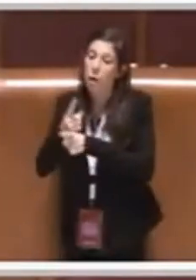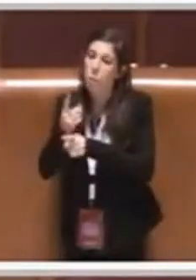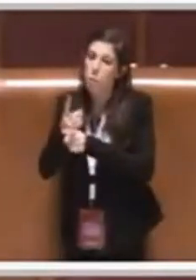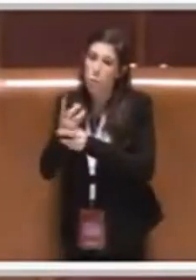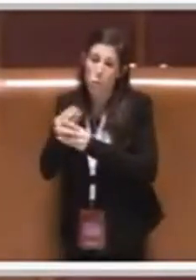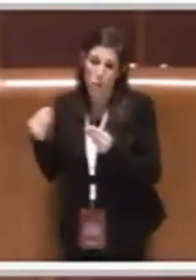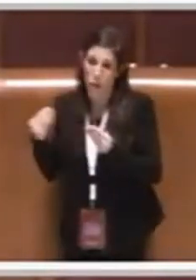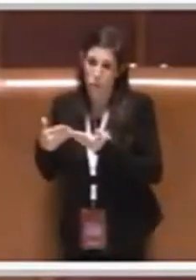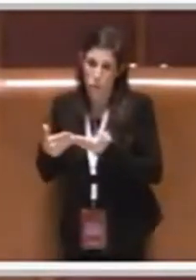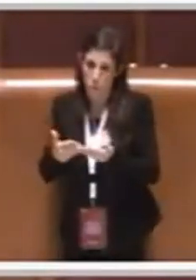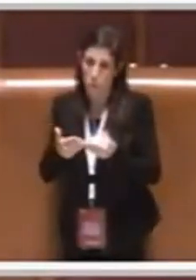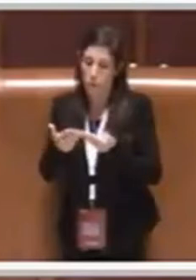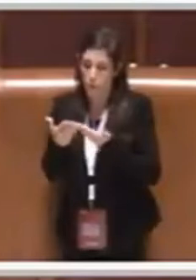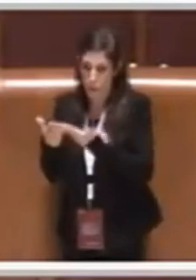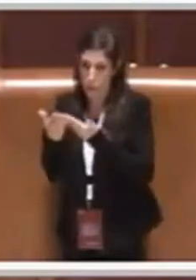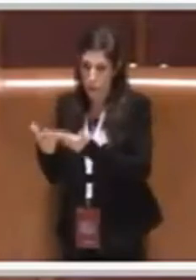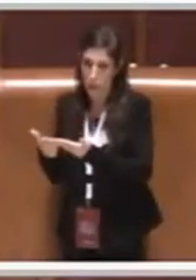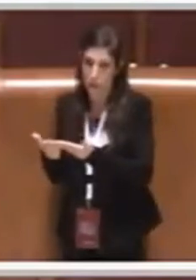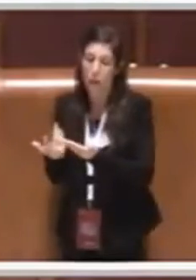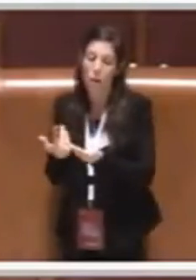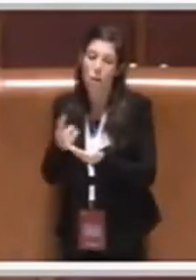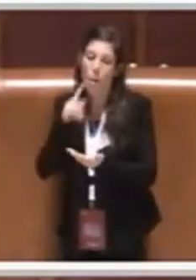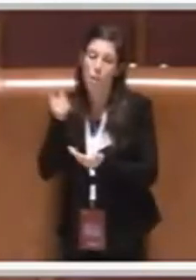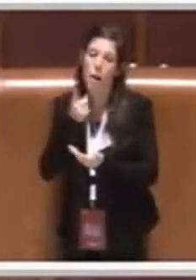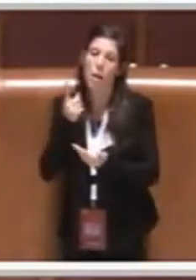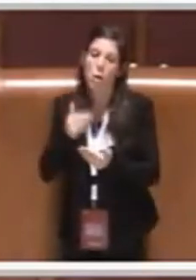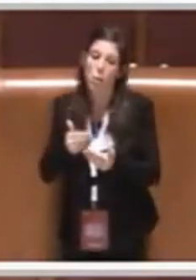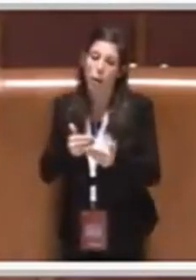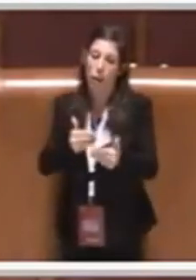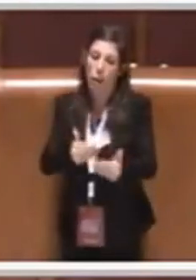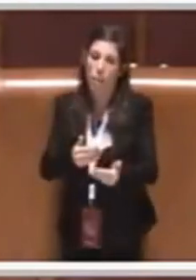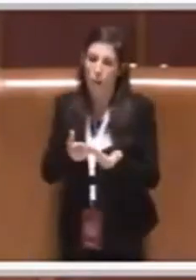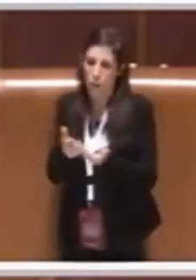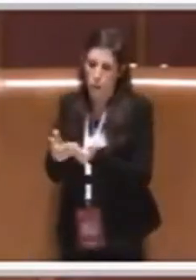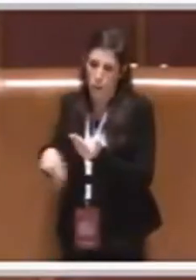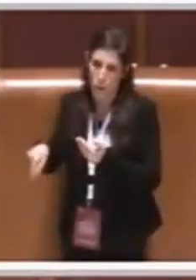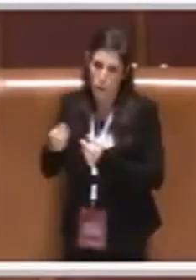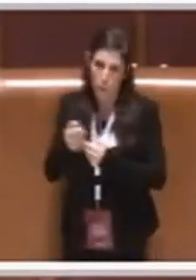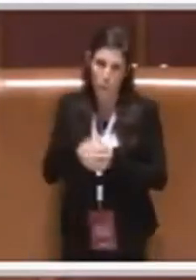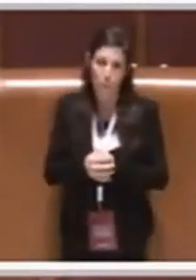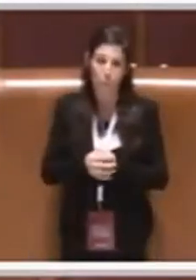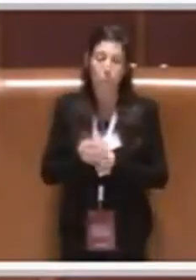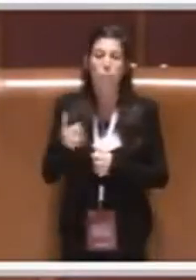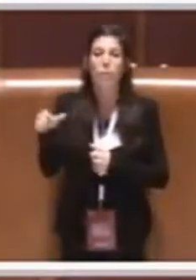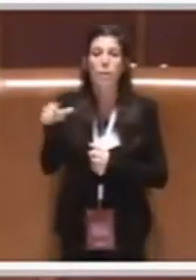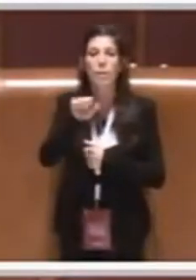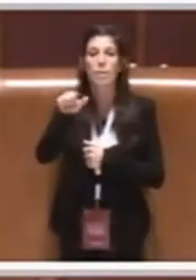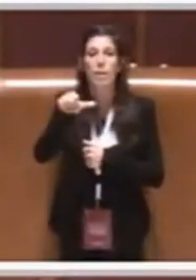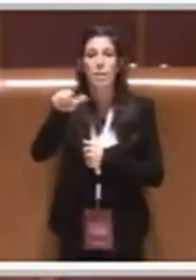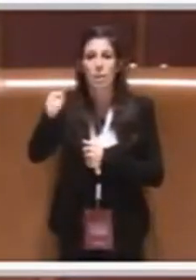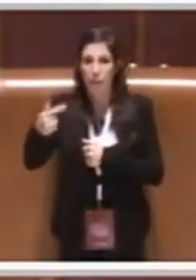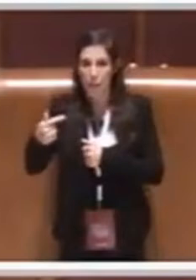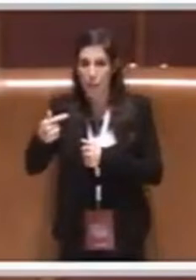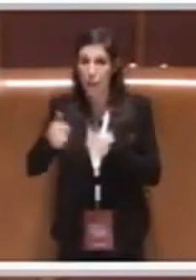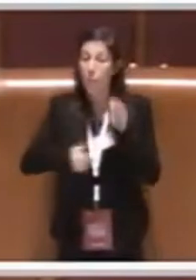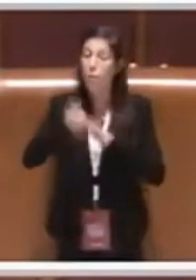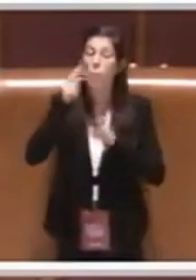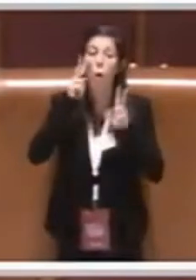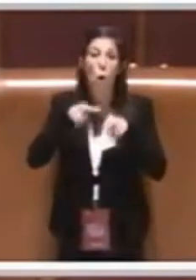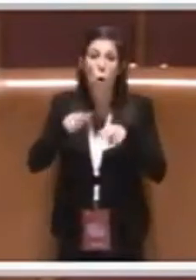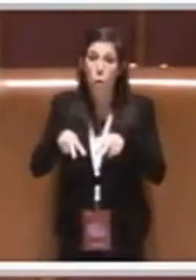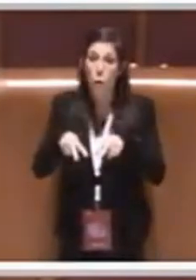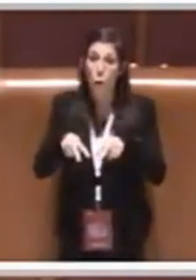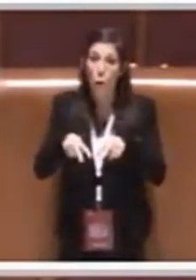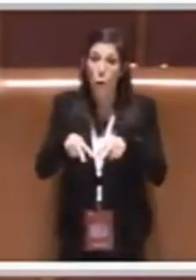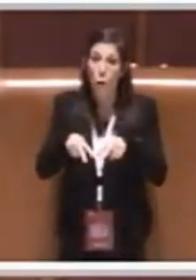SASSAT, con il SASSAT si passa per la prima volta a fare una verifica generale sugli utenti